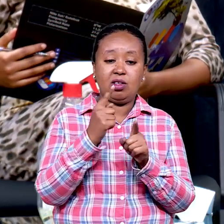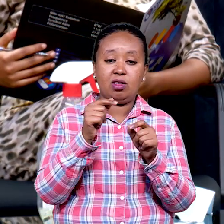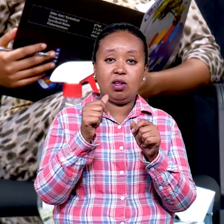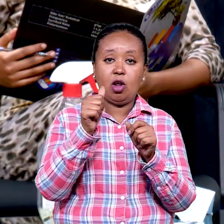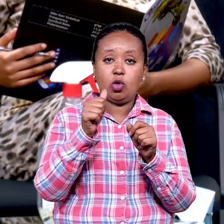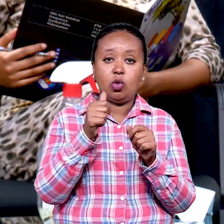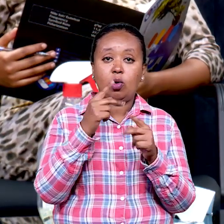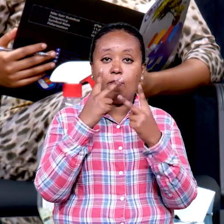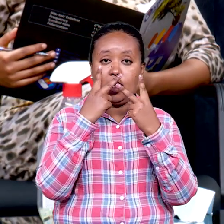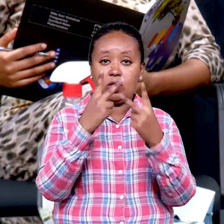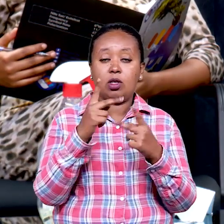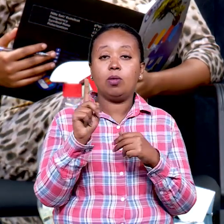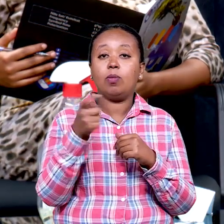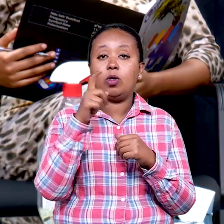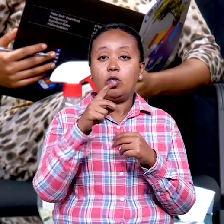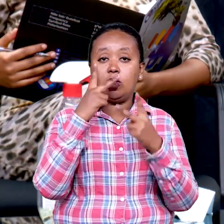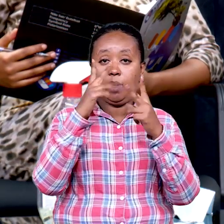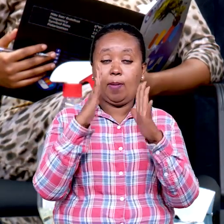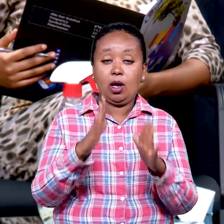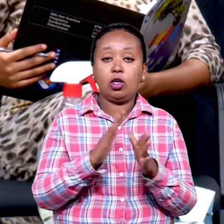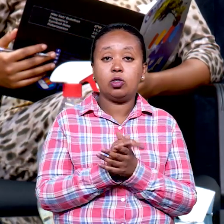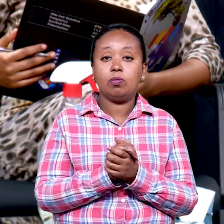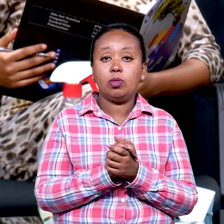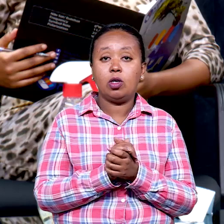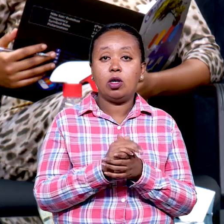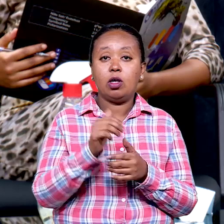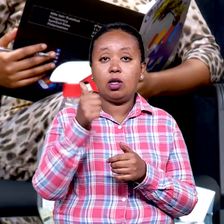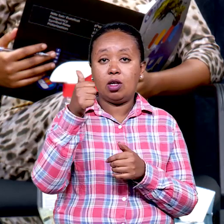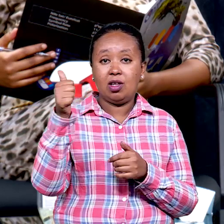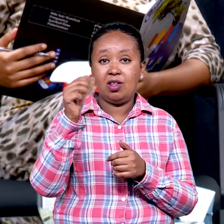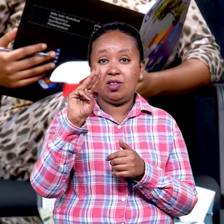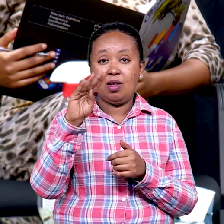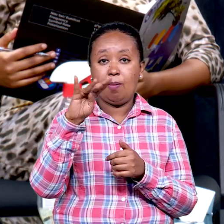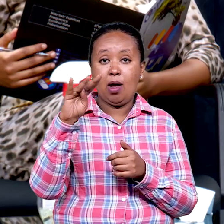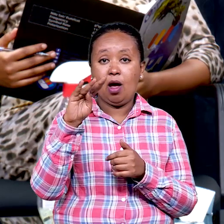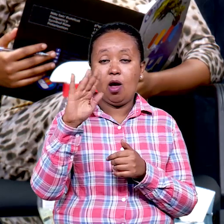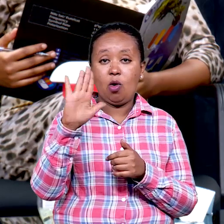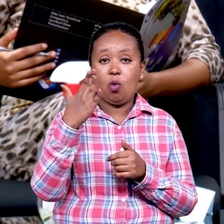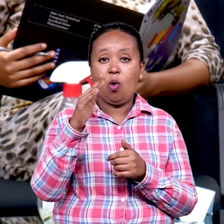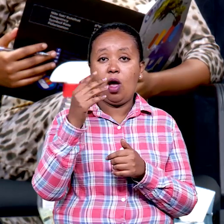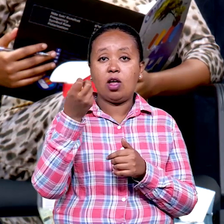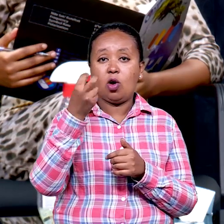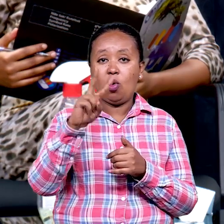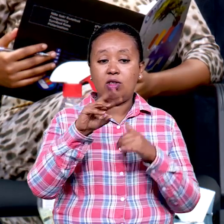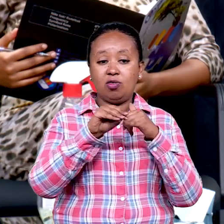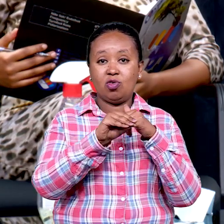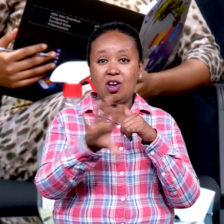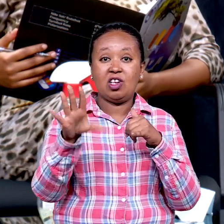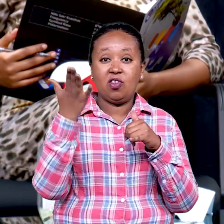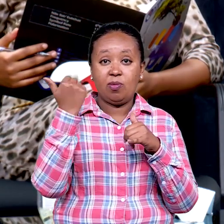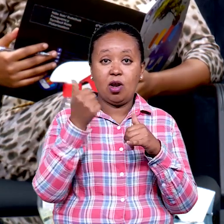ማሳየቱ ተገቢ ስለሚሆን ለተመልካችም፣ ኢሰመጉ 12 ብራንች ኦፊሶች ነበሩት። አዋጅ